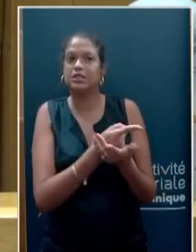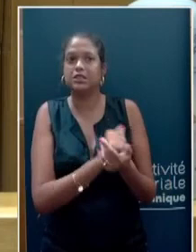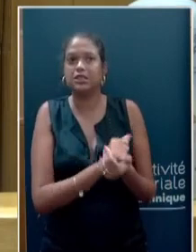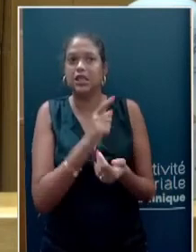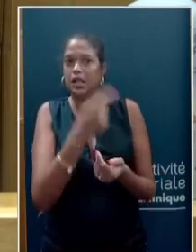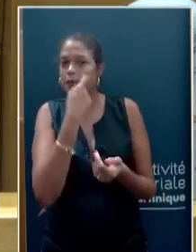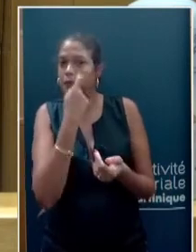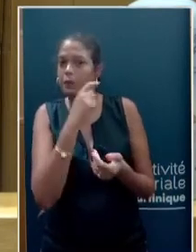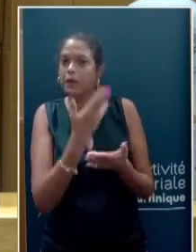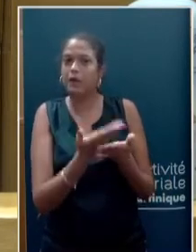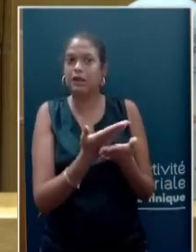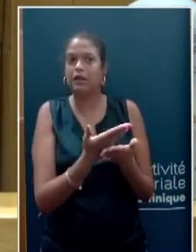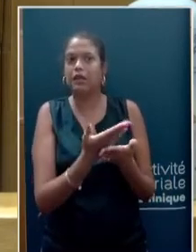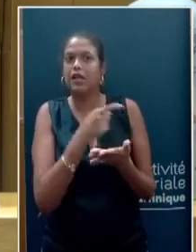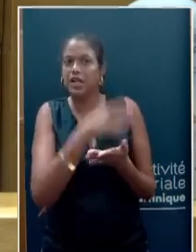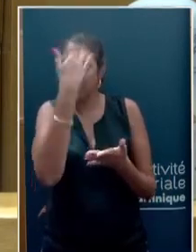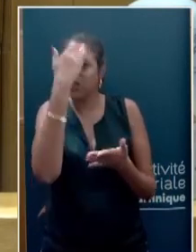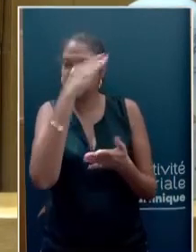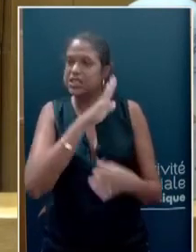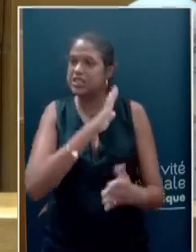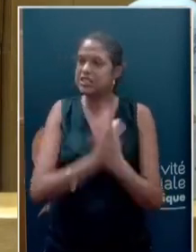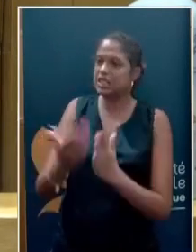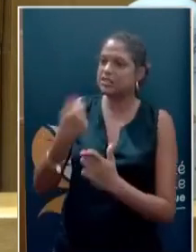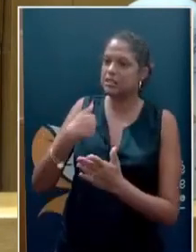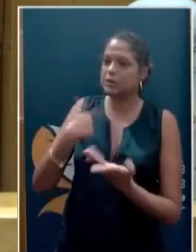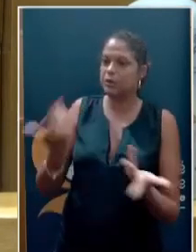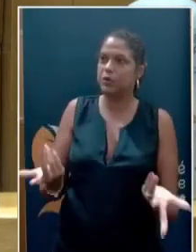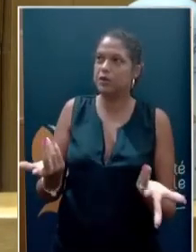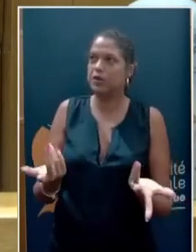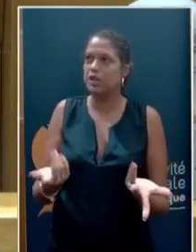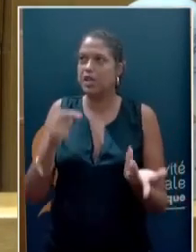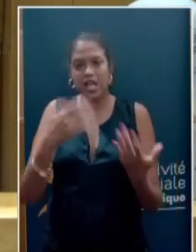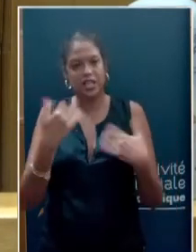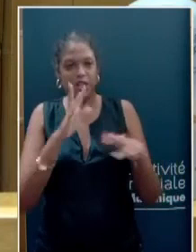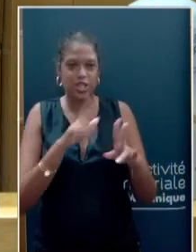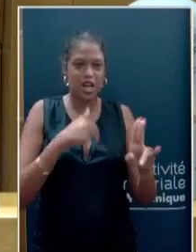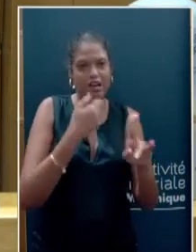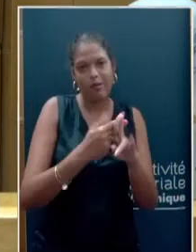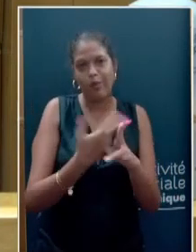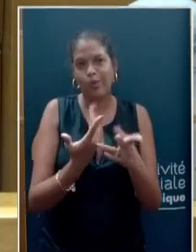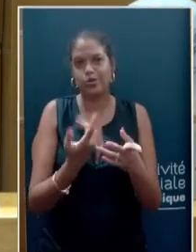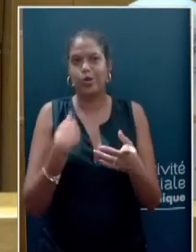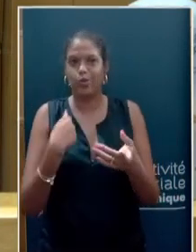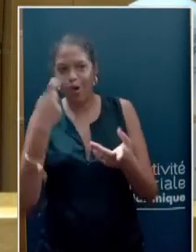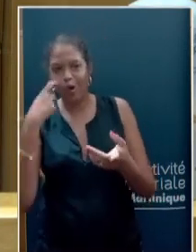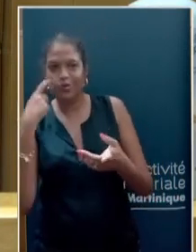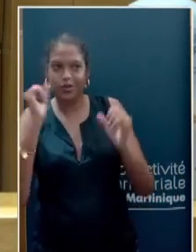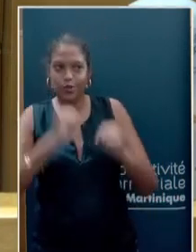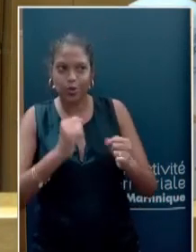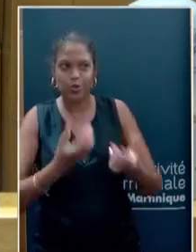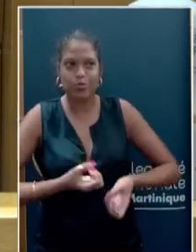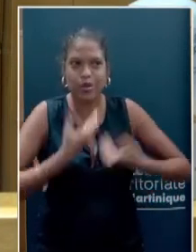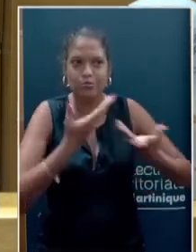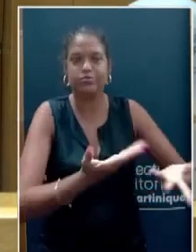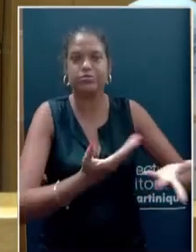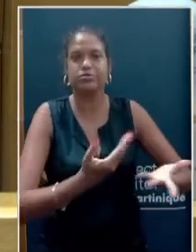qu'il faisait, je sais que c'était adressé à moi, il donnait déjà des réponses à des observations que je ne manquerai pas de faire parce qu'on se